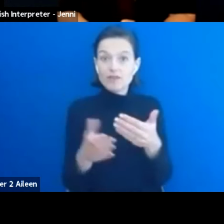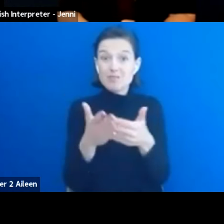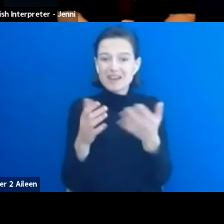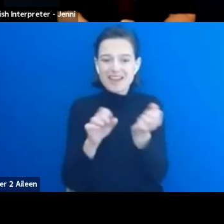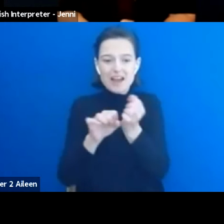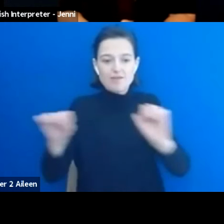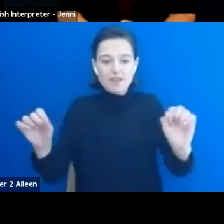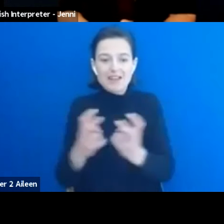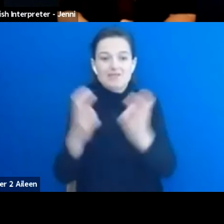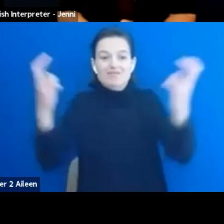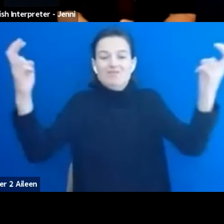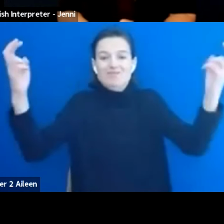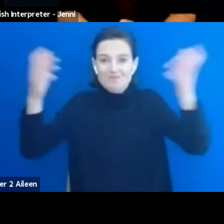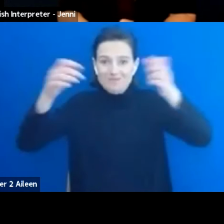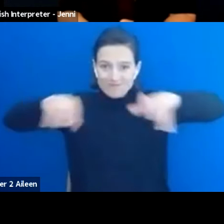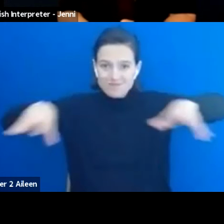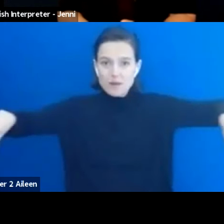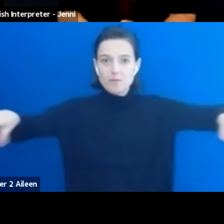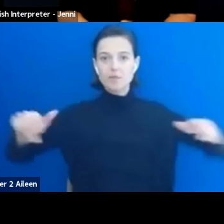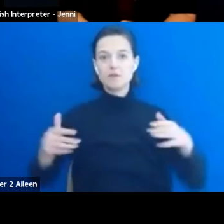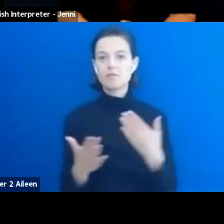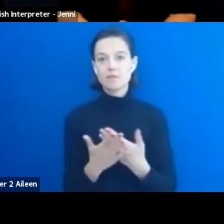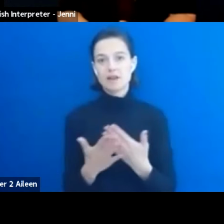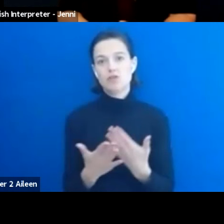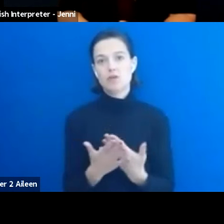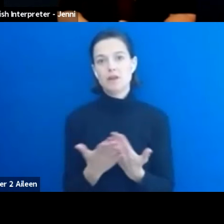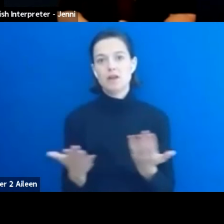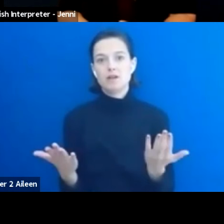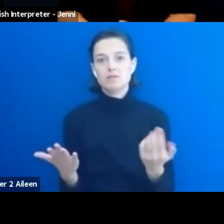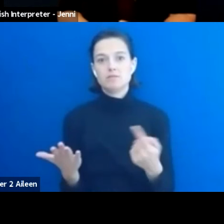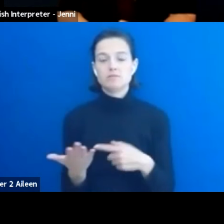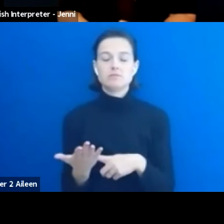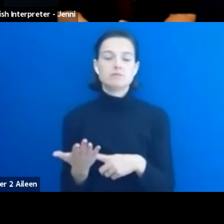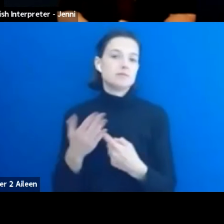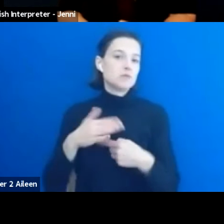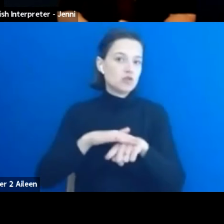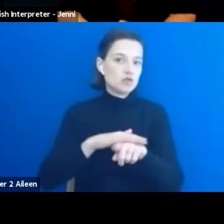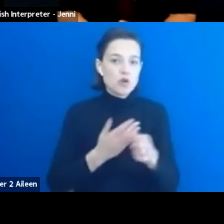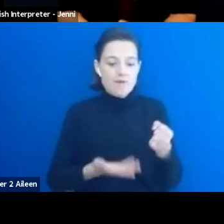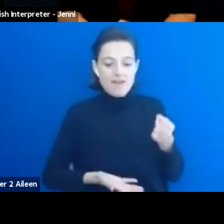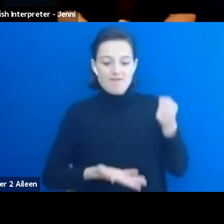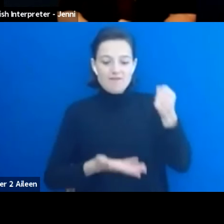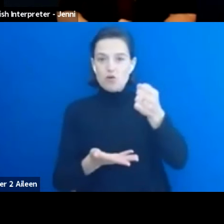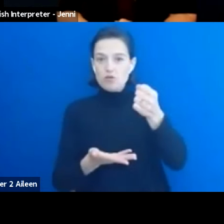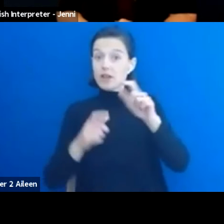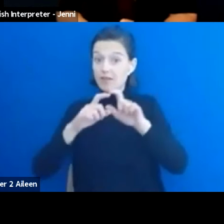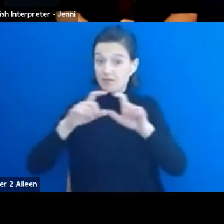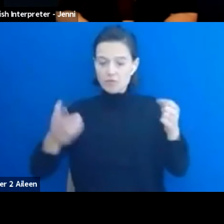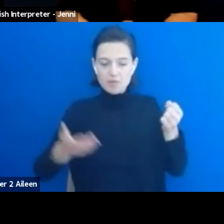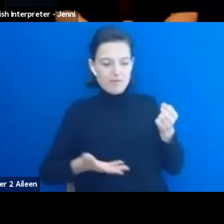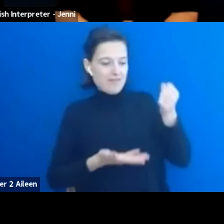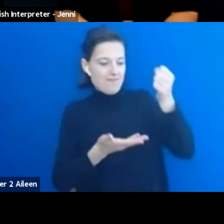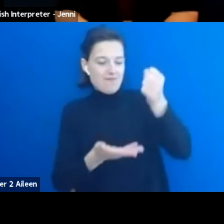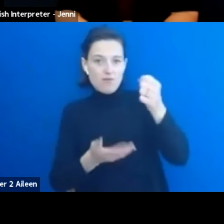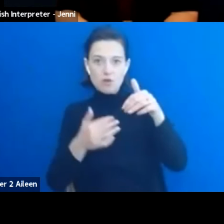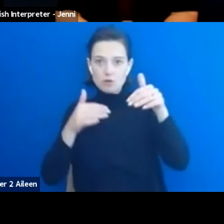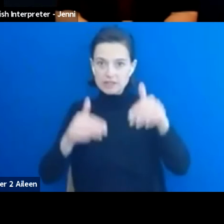Barrierefreiheit herangeht, ist, dass man zum Beispiel einen Fonds im Unternehmen hat, um